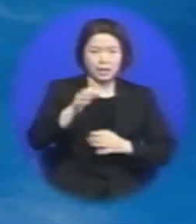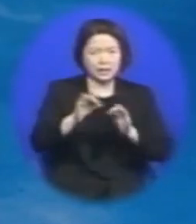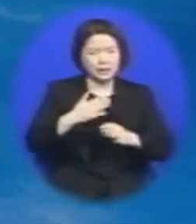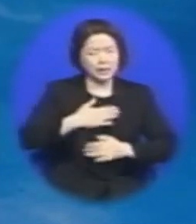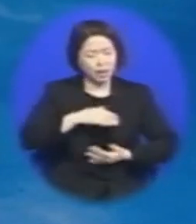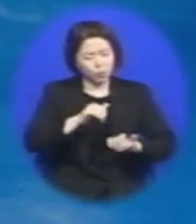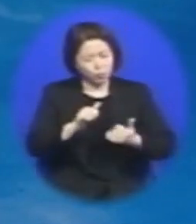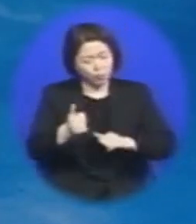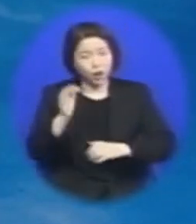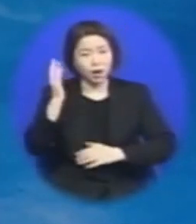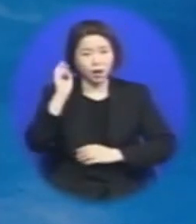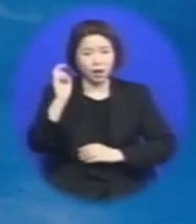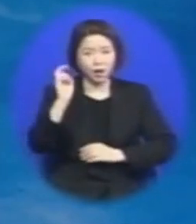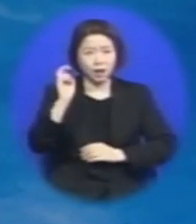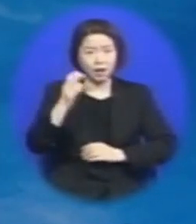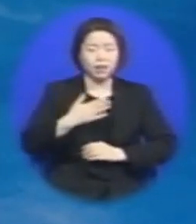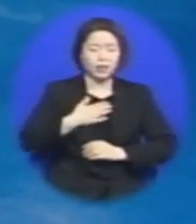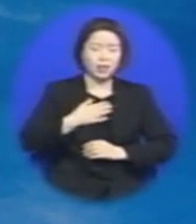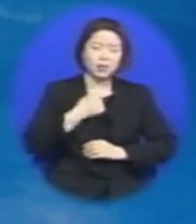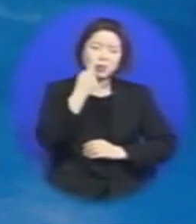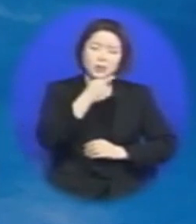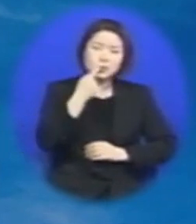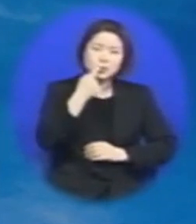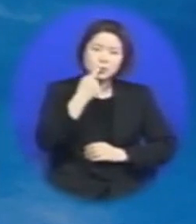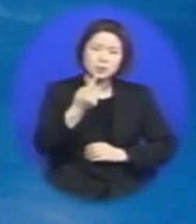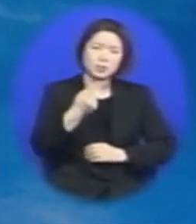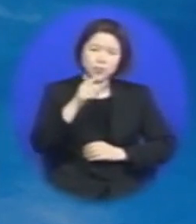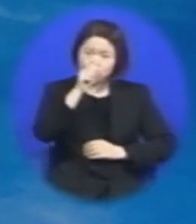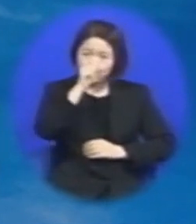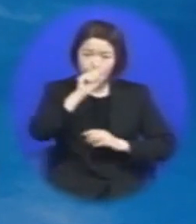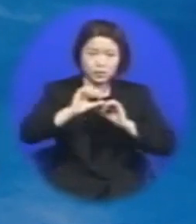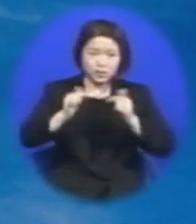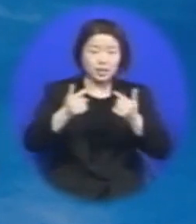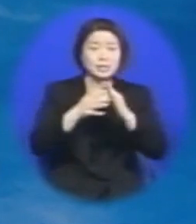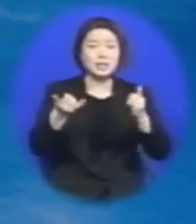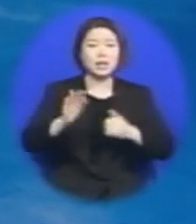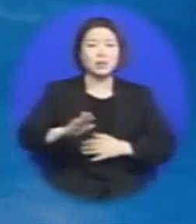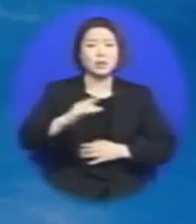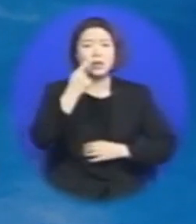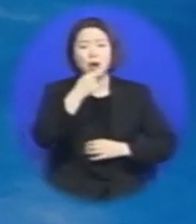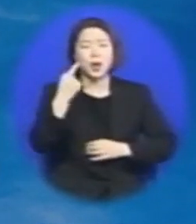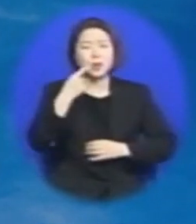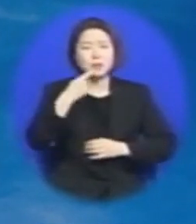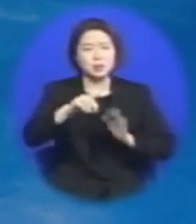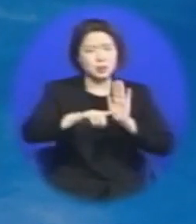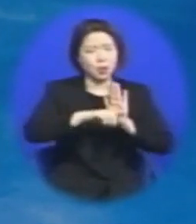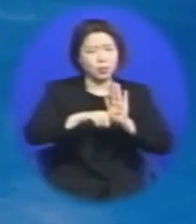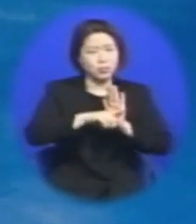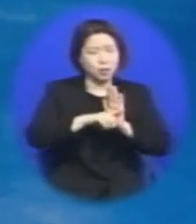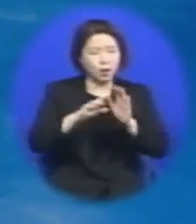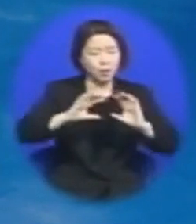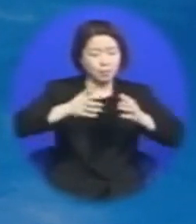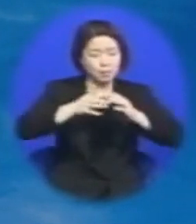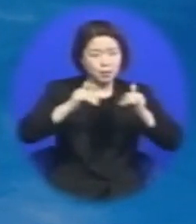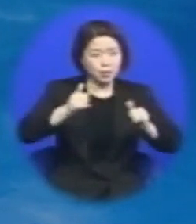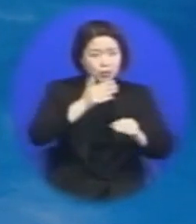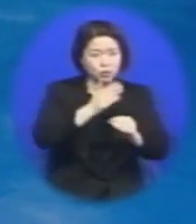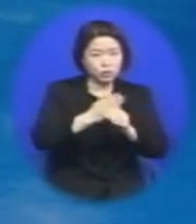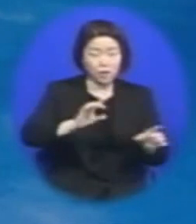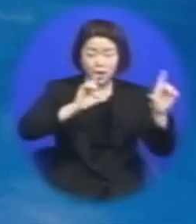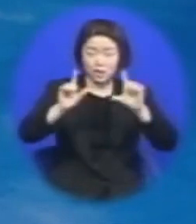되었구나 나는 입술이 부정한 사람인데 입술이 부정한 성중 가운데서 살고 있으면